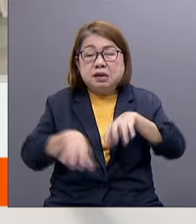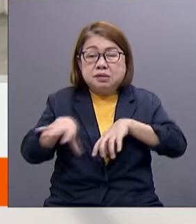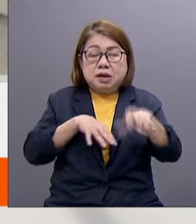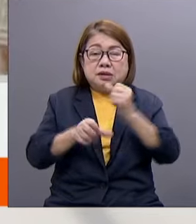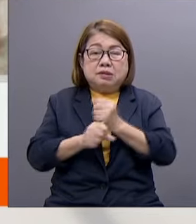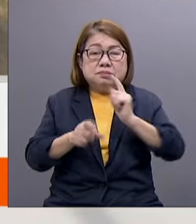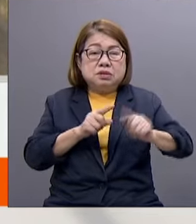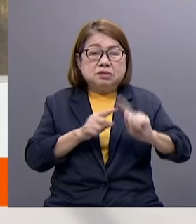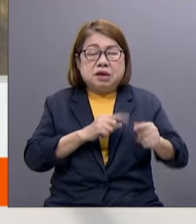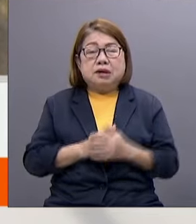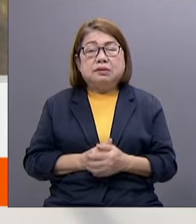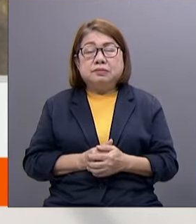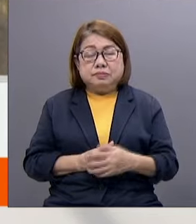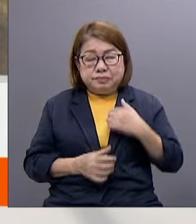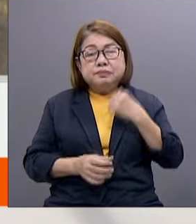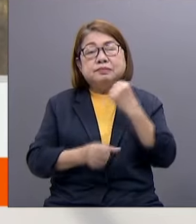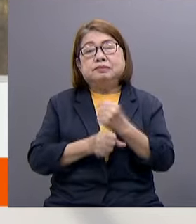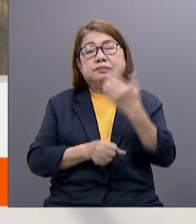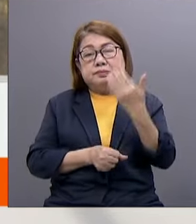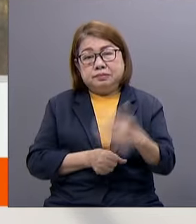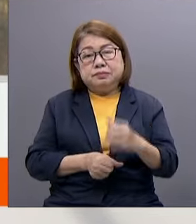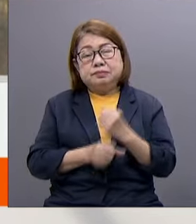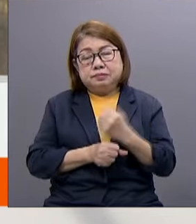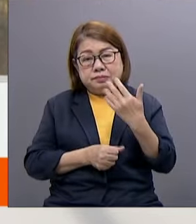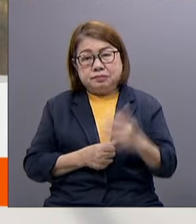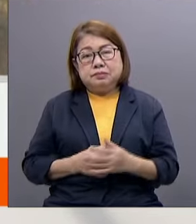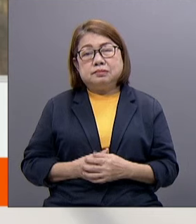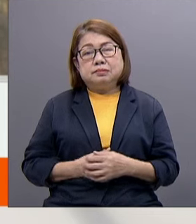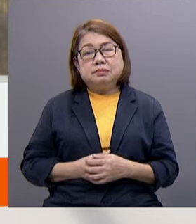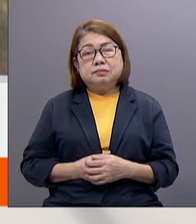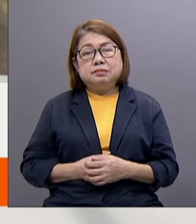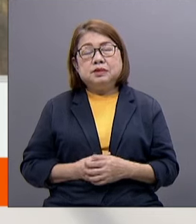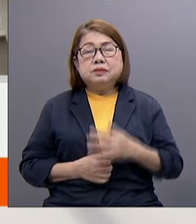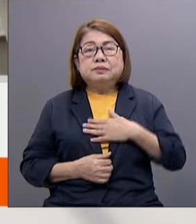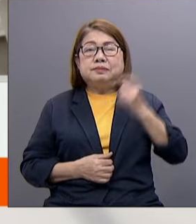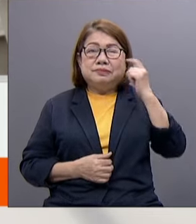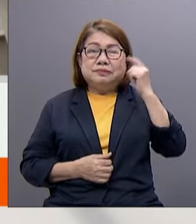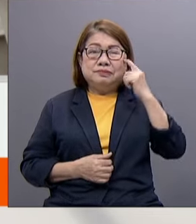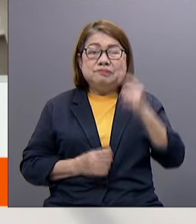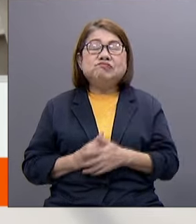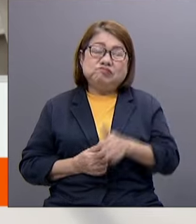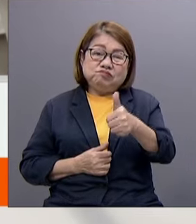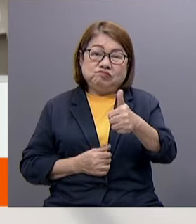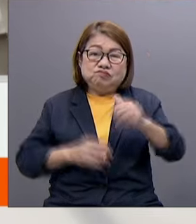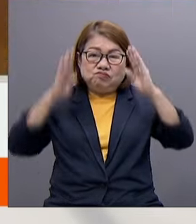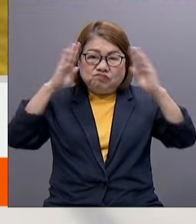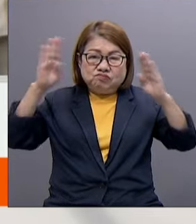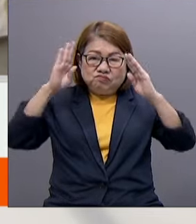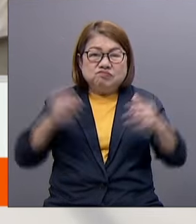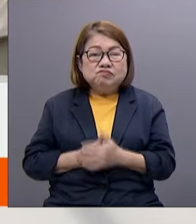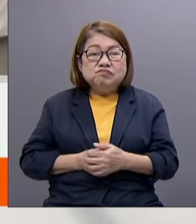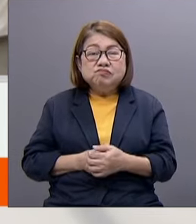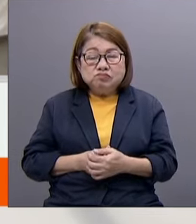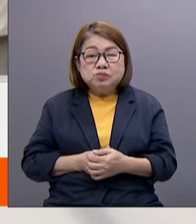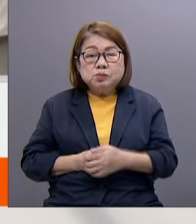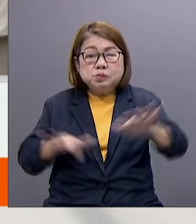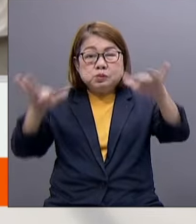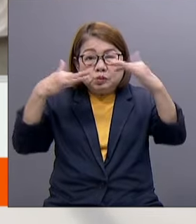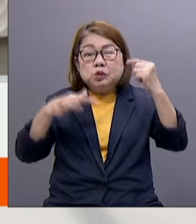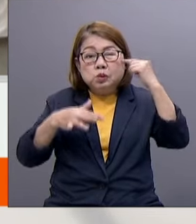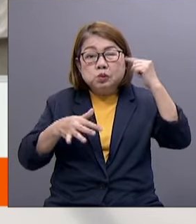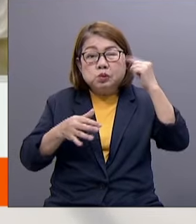ขนาดใหญ่ระดับสื่อมหาชนเราก็ทำมาแล้วเราก็คิดว่าเราก็มีประสบการณ์ก็ดีเด่นดังเหมือนกัน